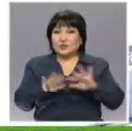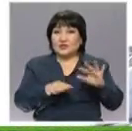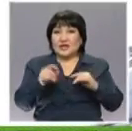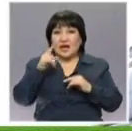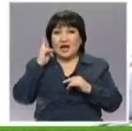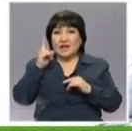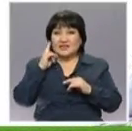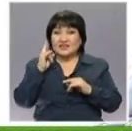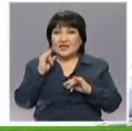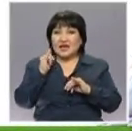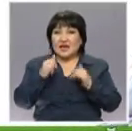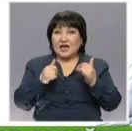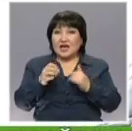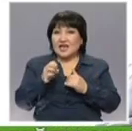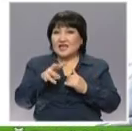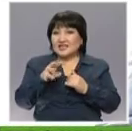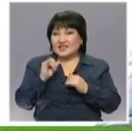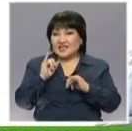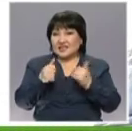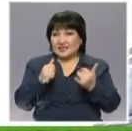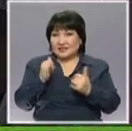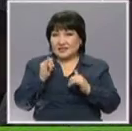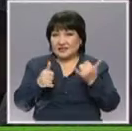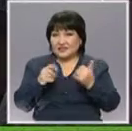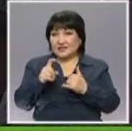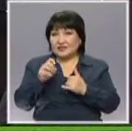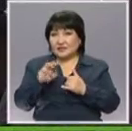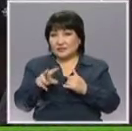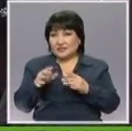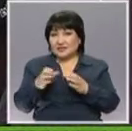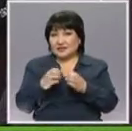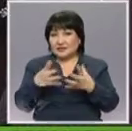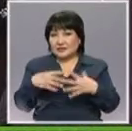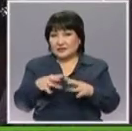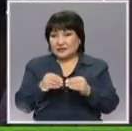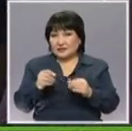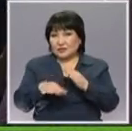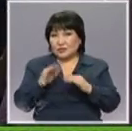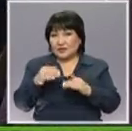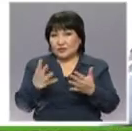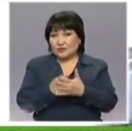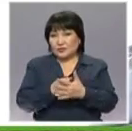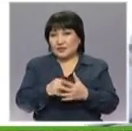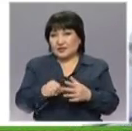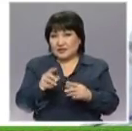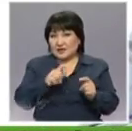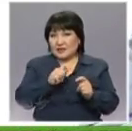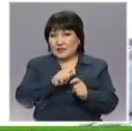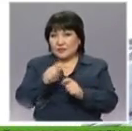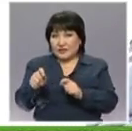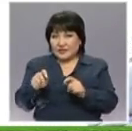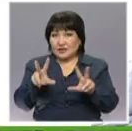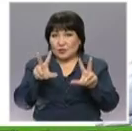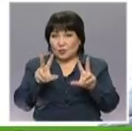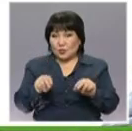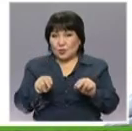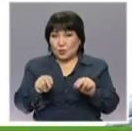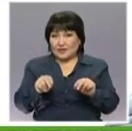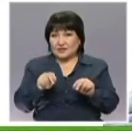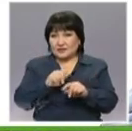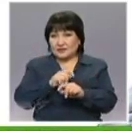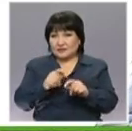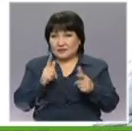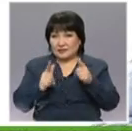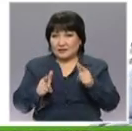Нефтехим жауапкершілігі шектеулі серіктестігі қолға алып отыр. Бұл жолы үлескерлерге берілген уәде нақты орындалады дейді басшылық. Все должны понимать,